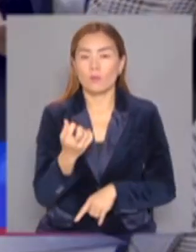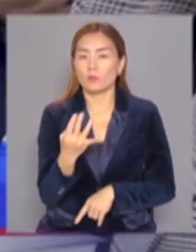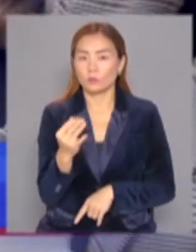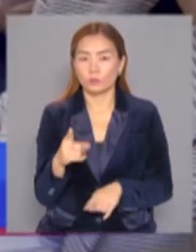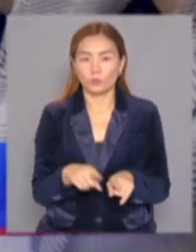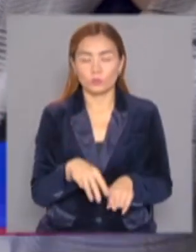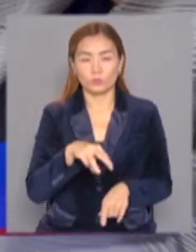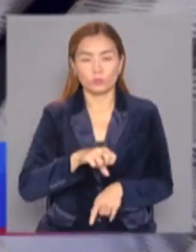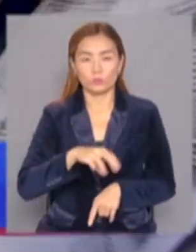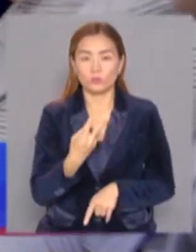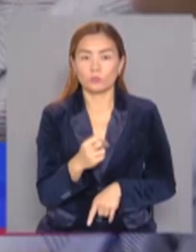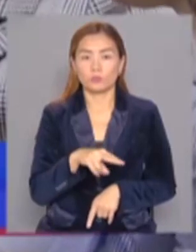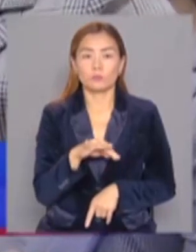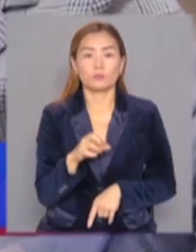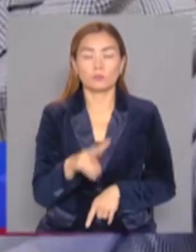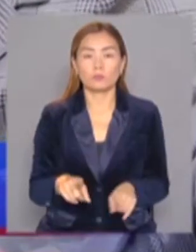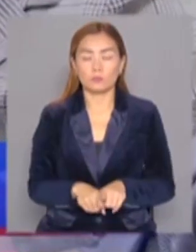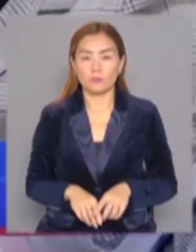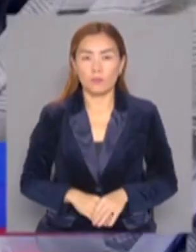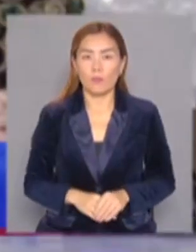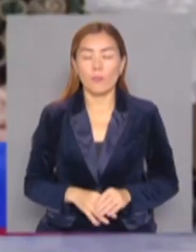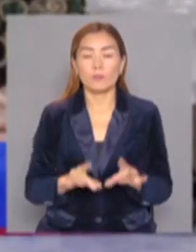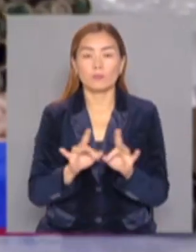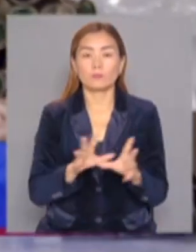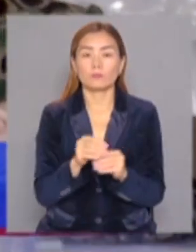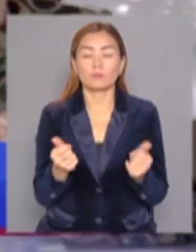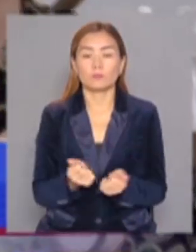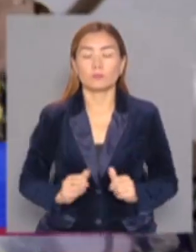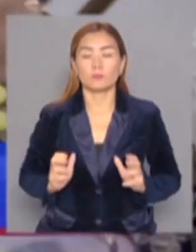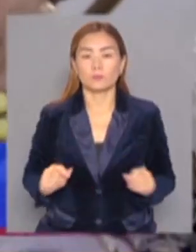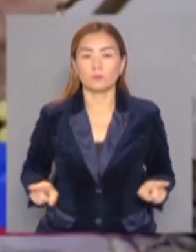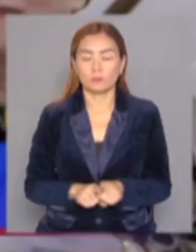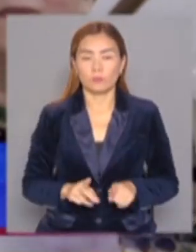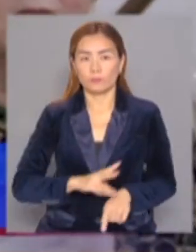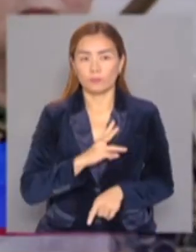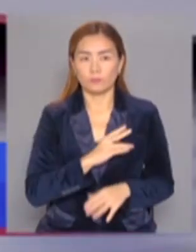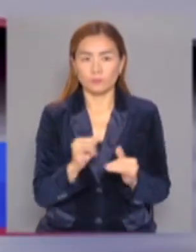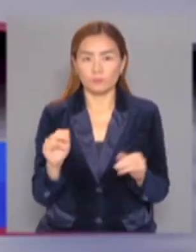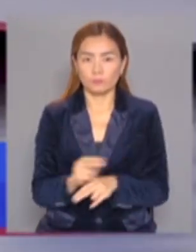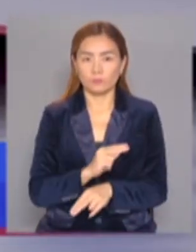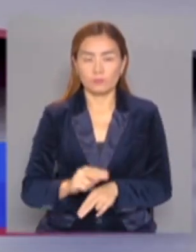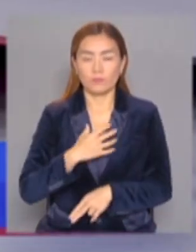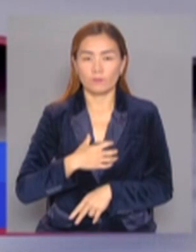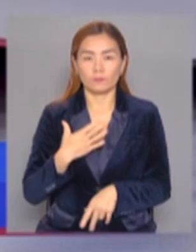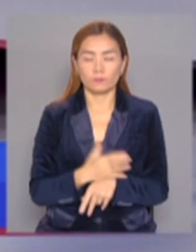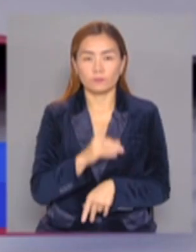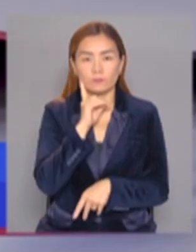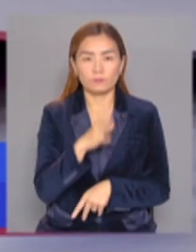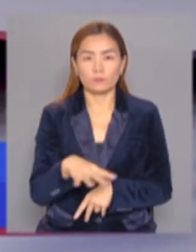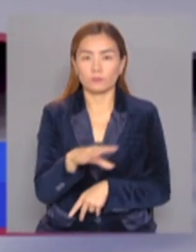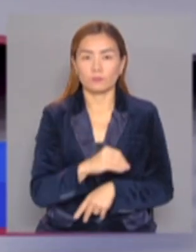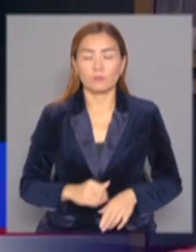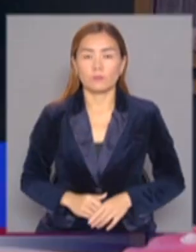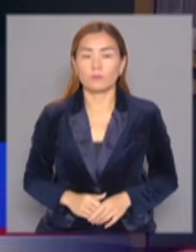Маншук Мамедовой Шолпан Мухамедьярова. По ее словам, образ героини несет в себе огромное воспитательное значение для